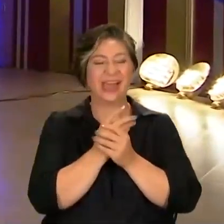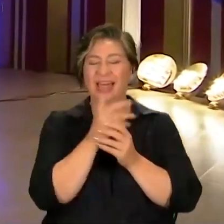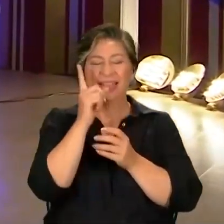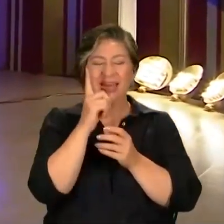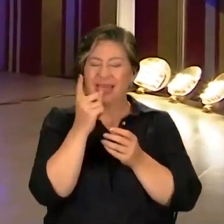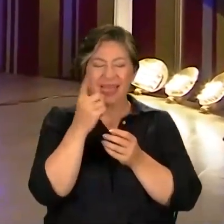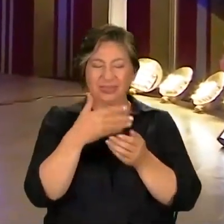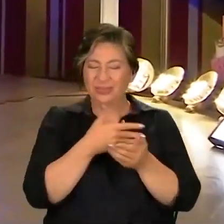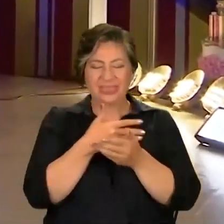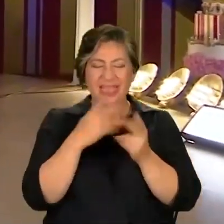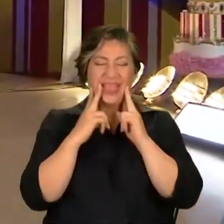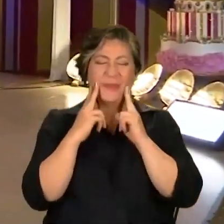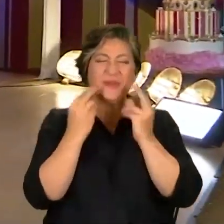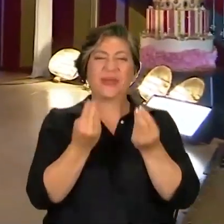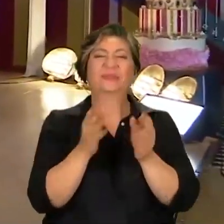haçlıkla terbiye etmesin.